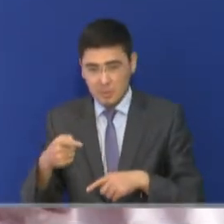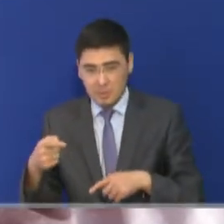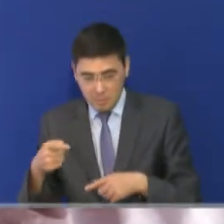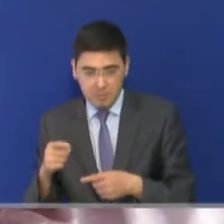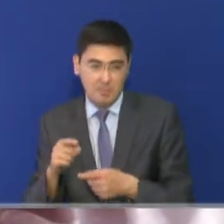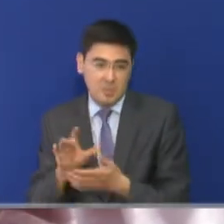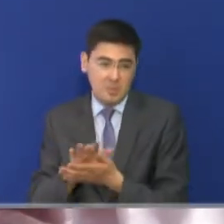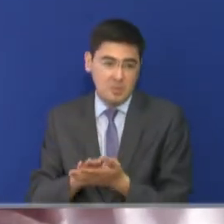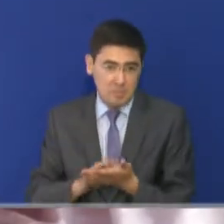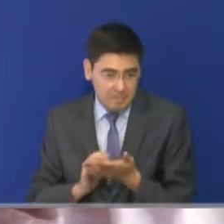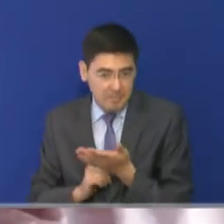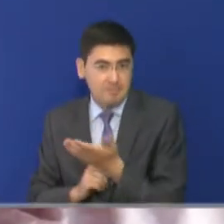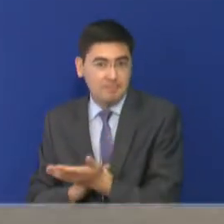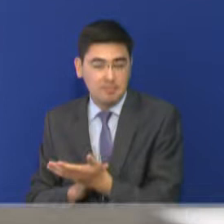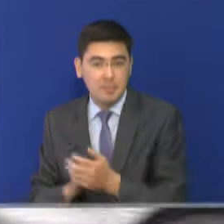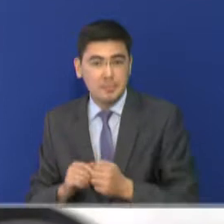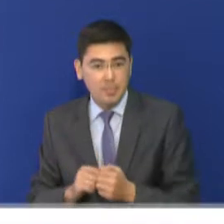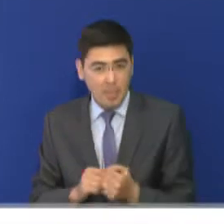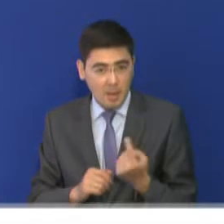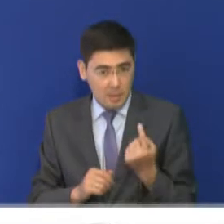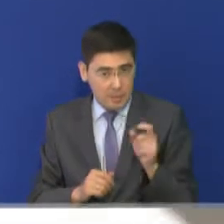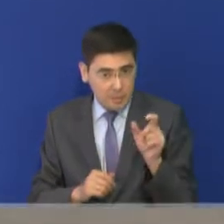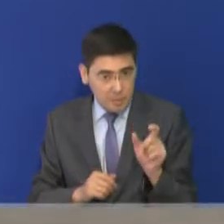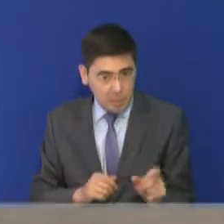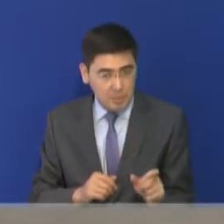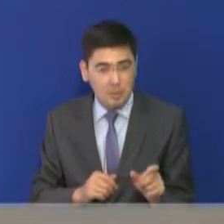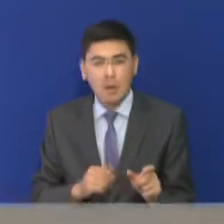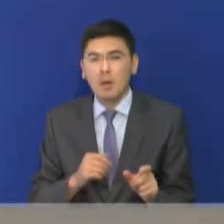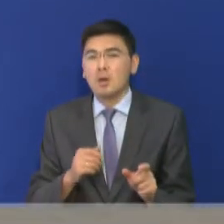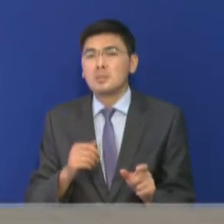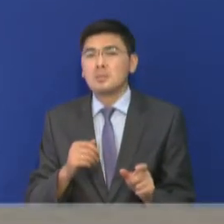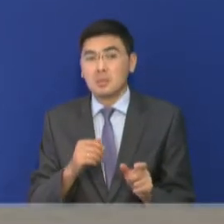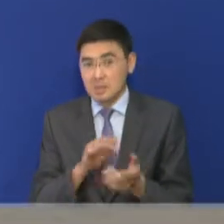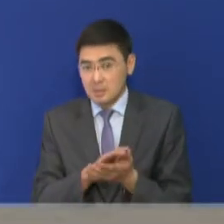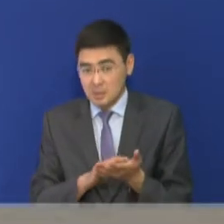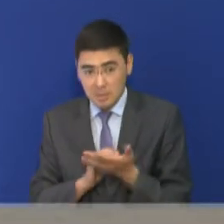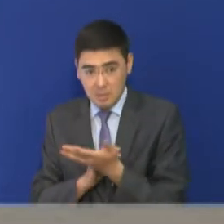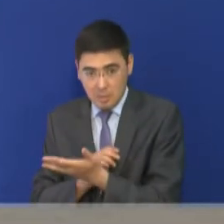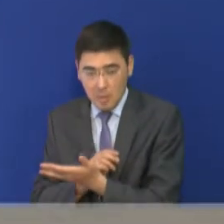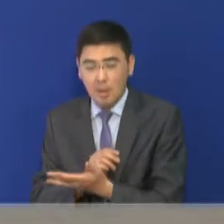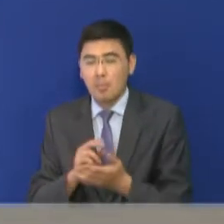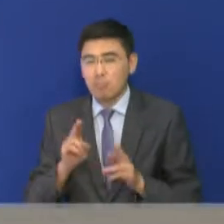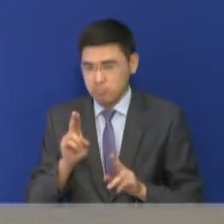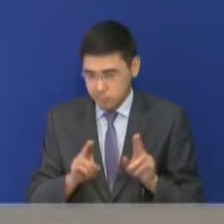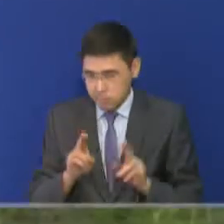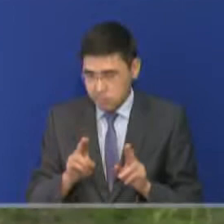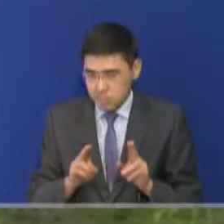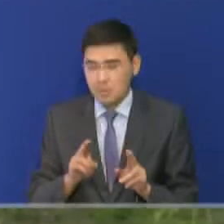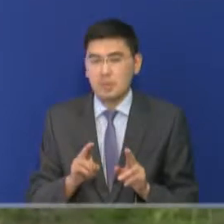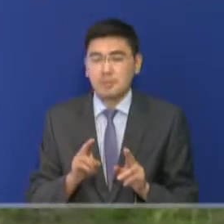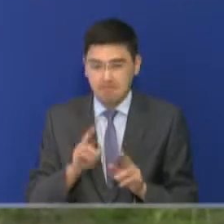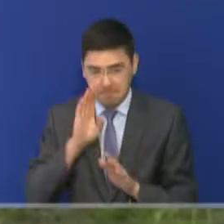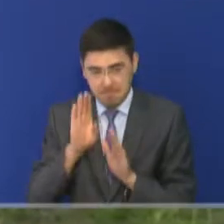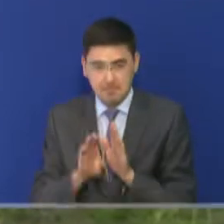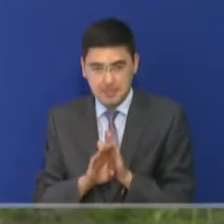беріледі. Айта кетерлігі, өтініш берушілер бір адамнан барлық санитарлық эпидемиологиялық талаптарды сақтай отырып қабылданады. У